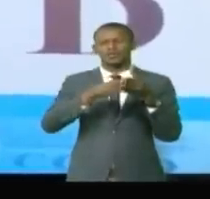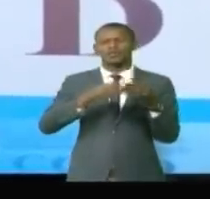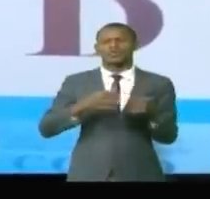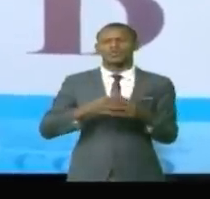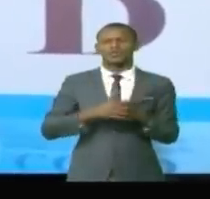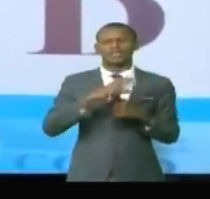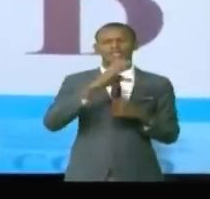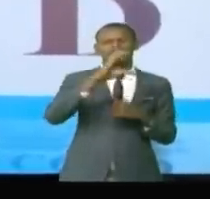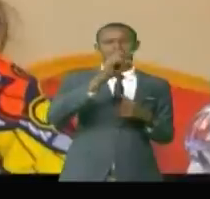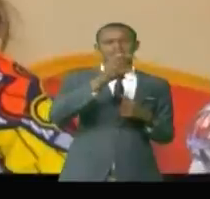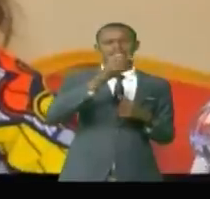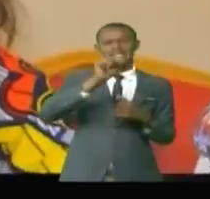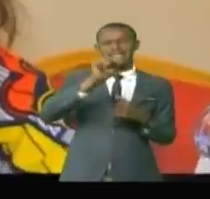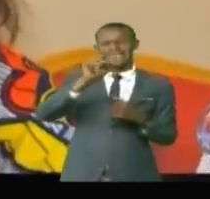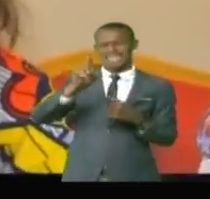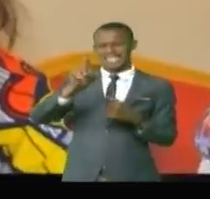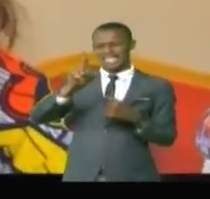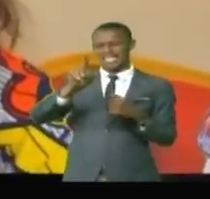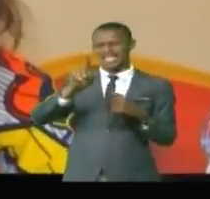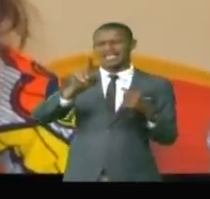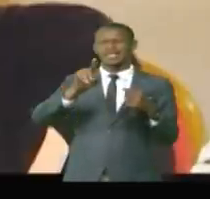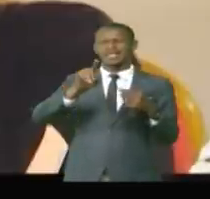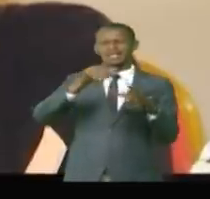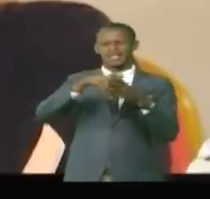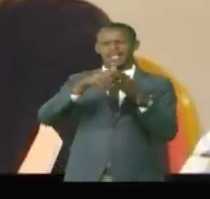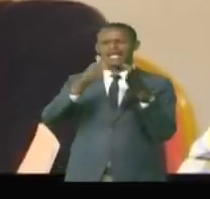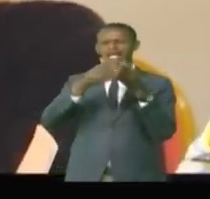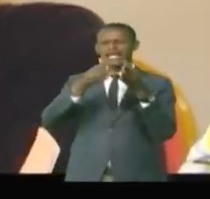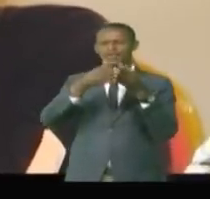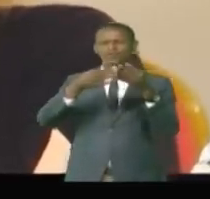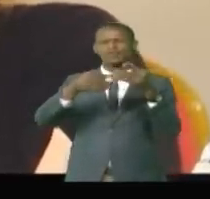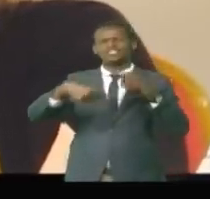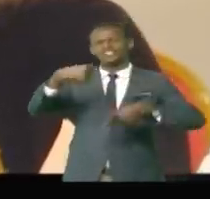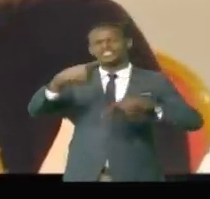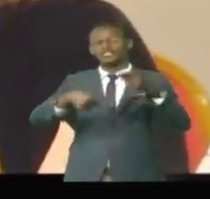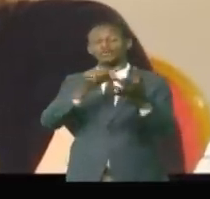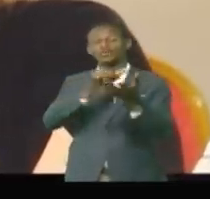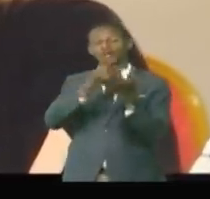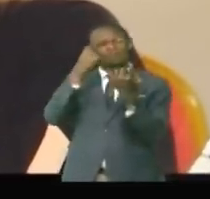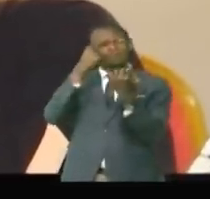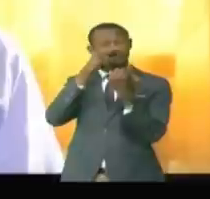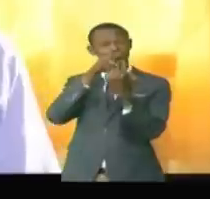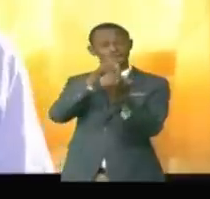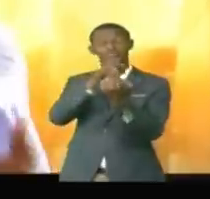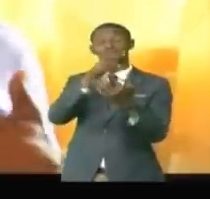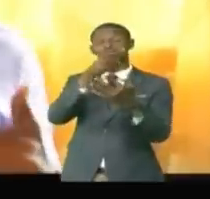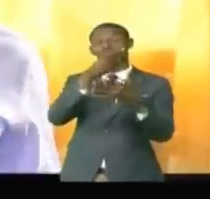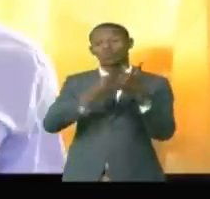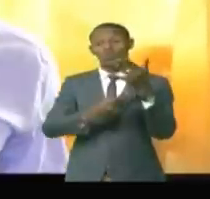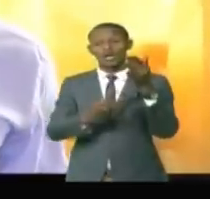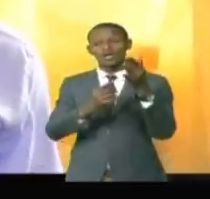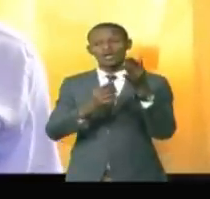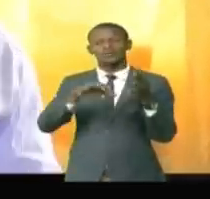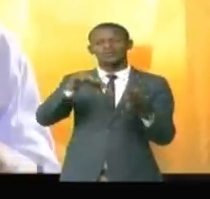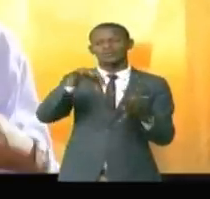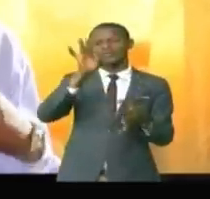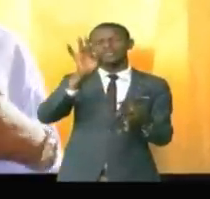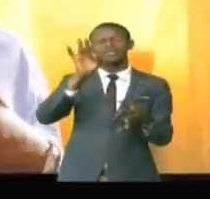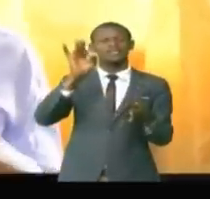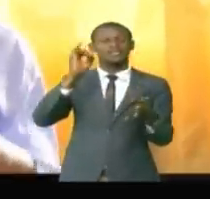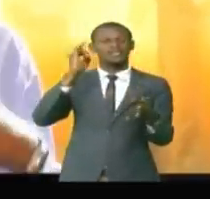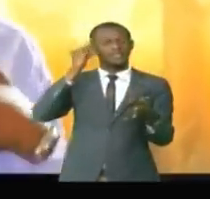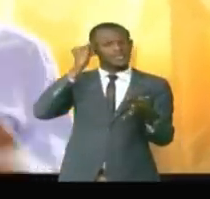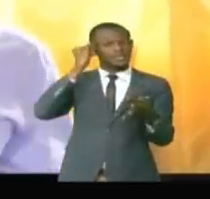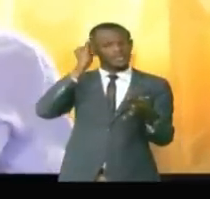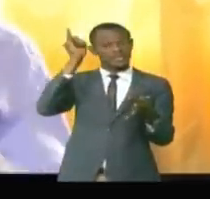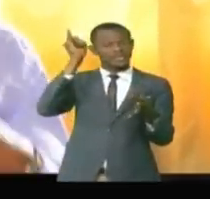du MSI, ce dialogue dit communautaire avait pour but de dégager un point de vue commun pour la